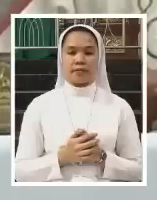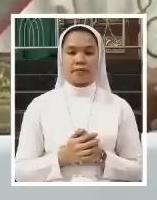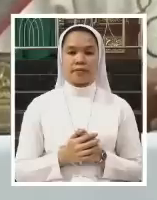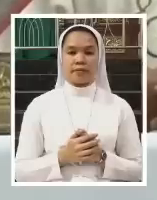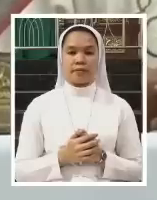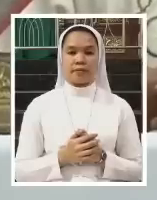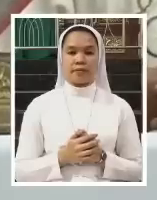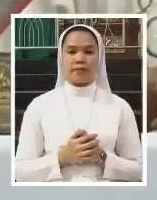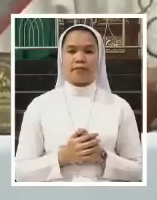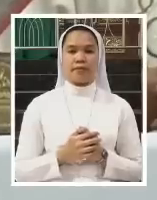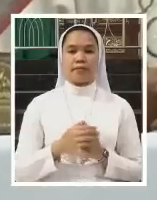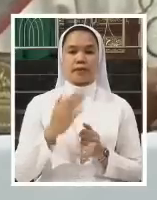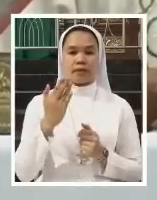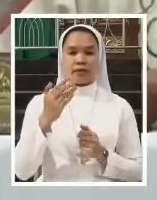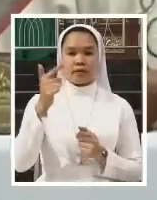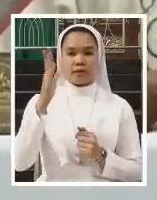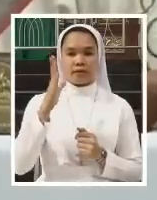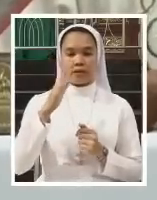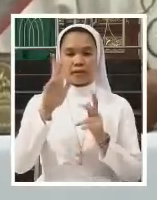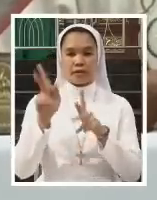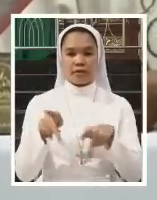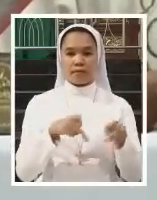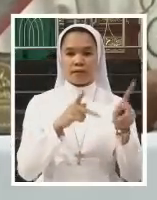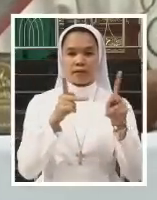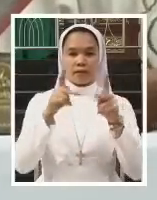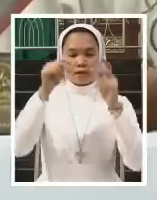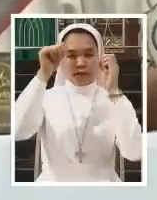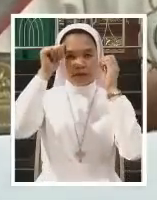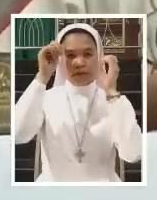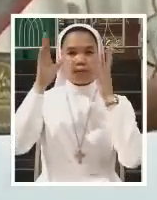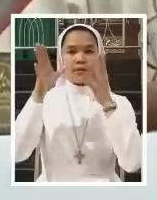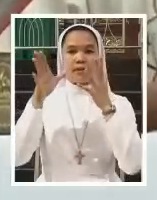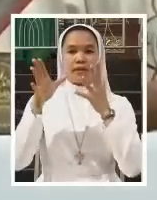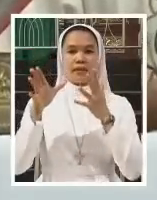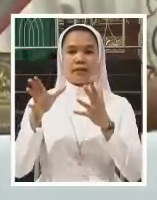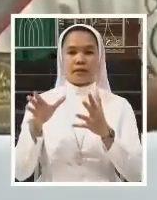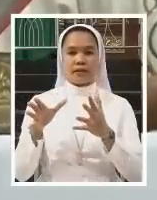saiyan. Sa imo Diyos amang makakamhan,